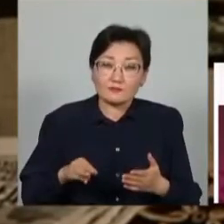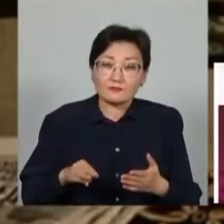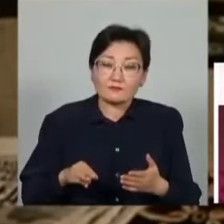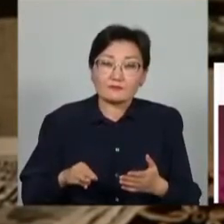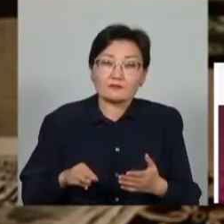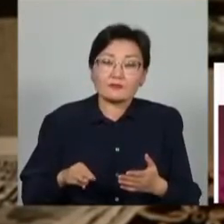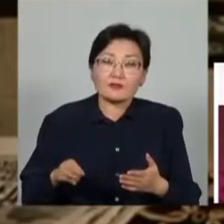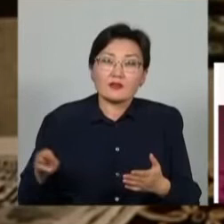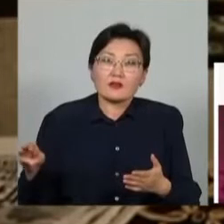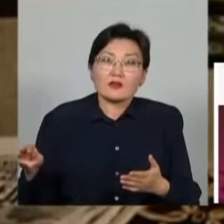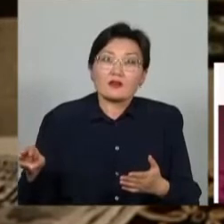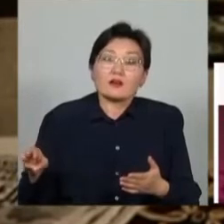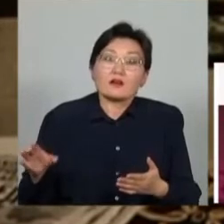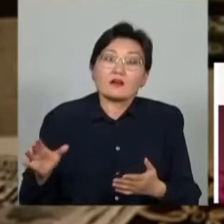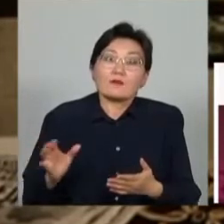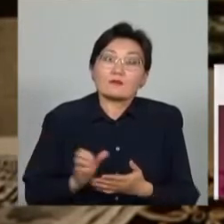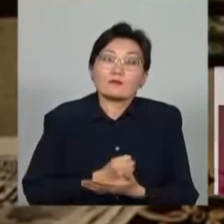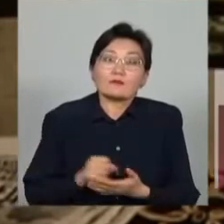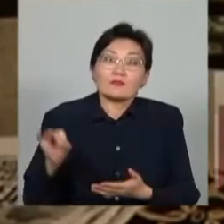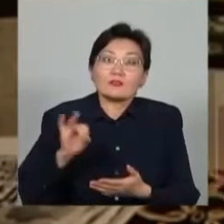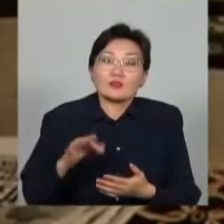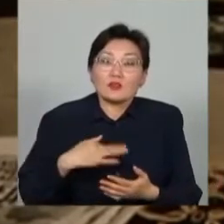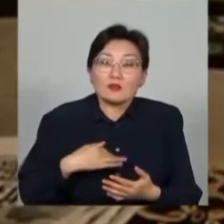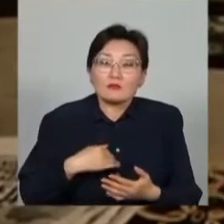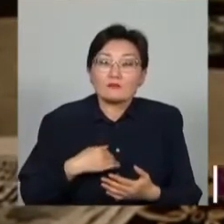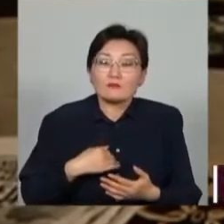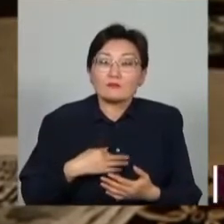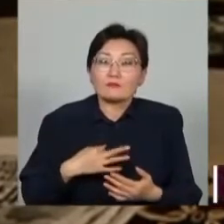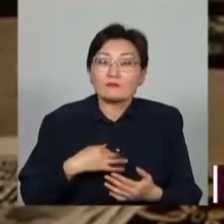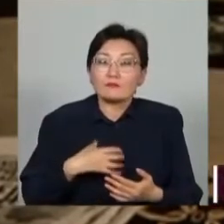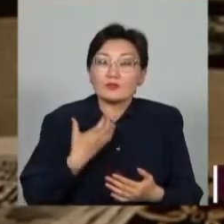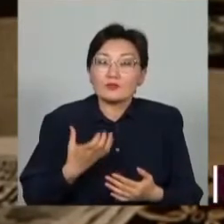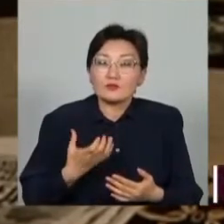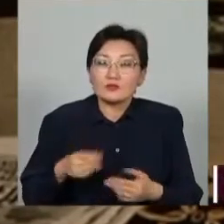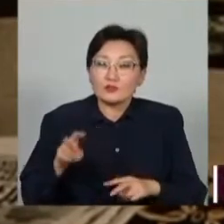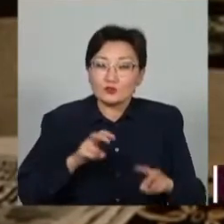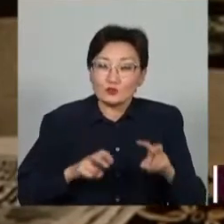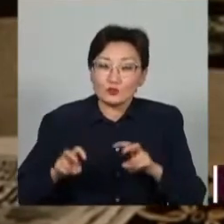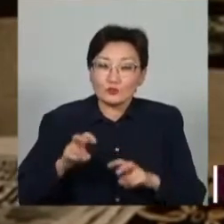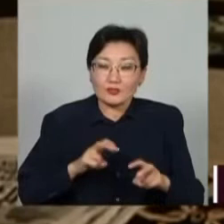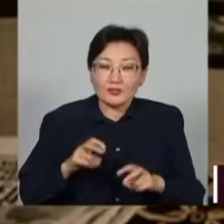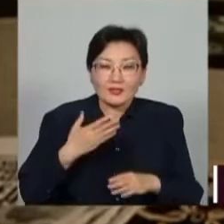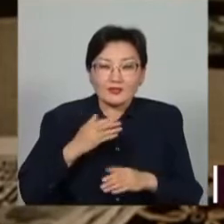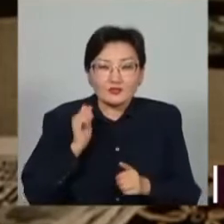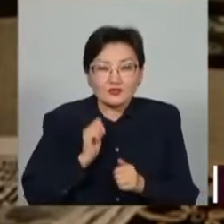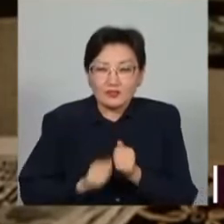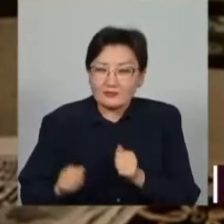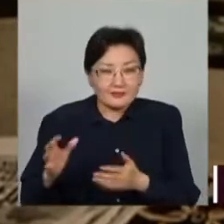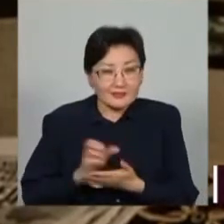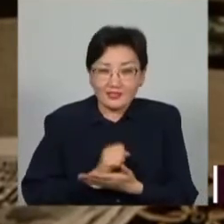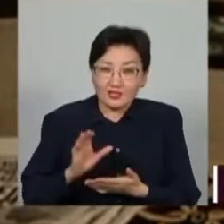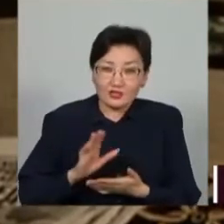постичь всю эту историю. Я мучаюсь страшно. Ищу. Часто не нахожу.